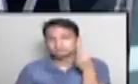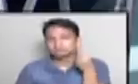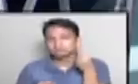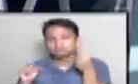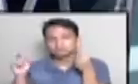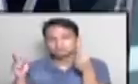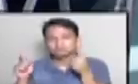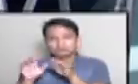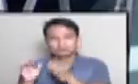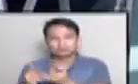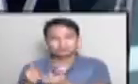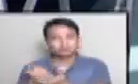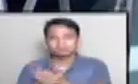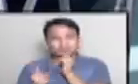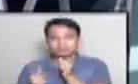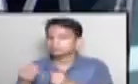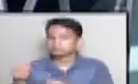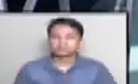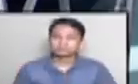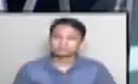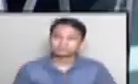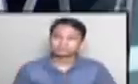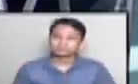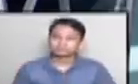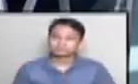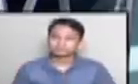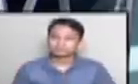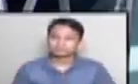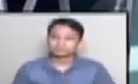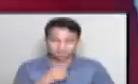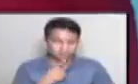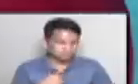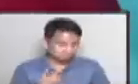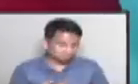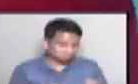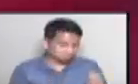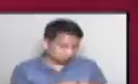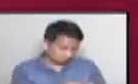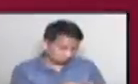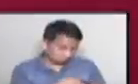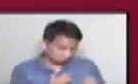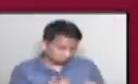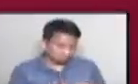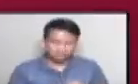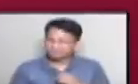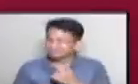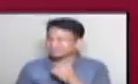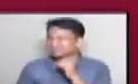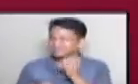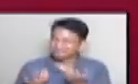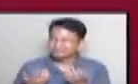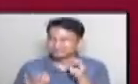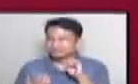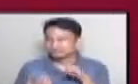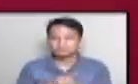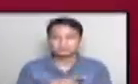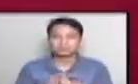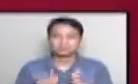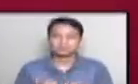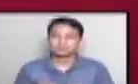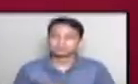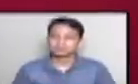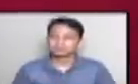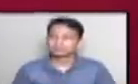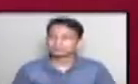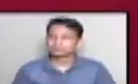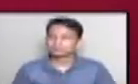nila. Ah, hindi ho binigay? Hindi nila binigay. At pagkatapos, tinanggal pa kayo? Parang ganun ha. Tinanggal kami sa site. O,